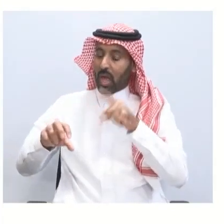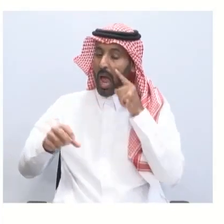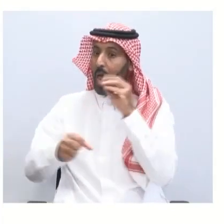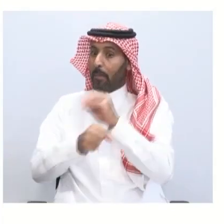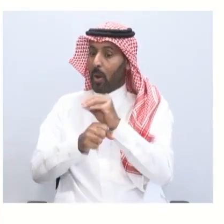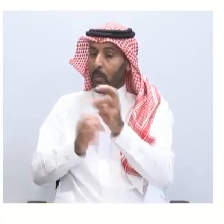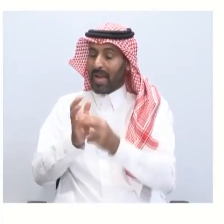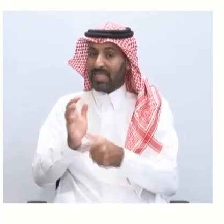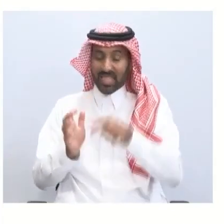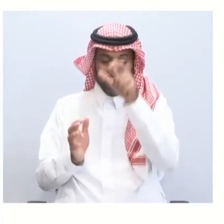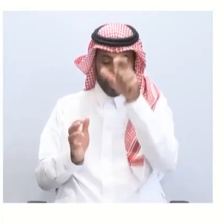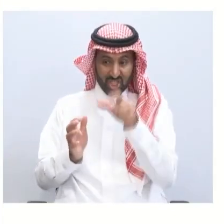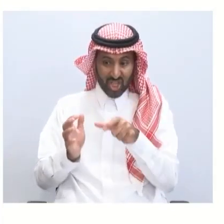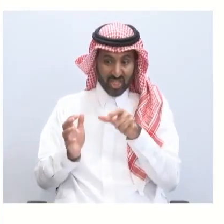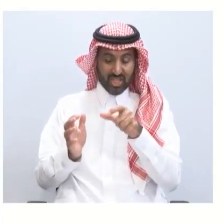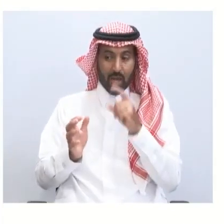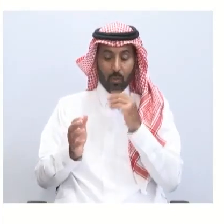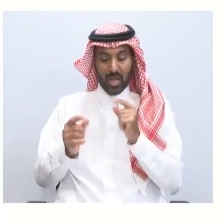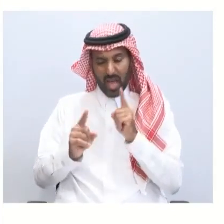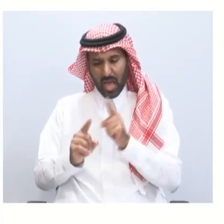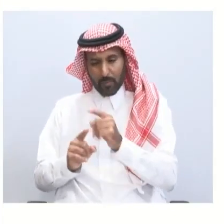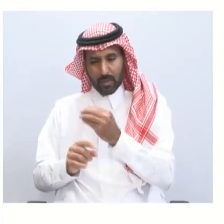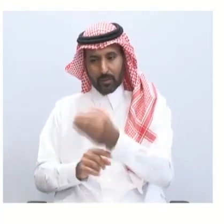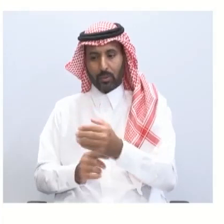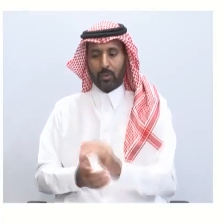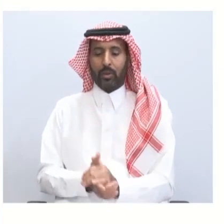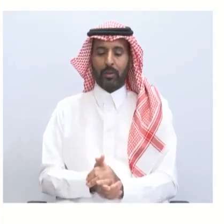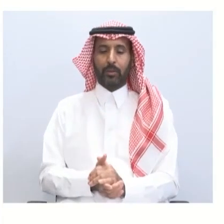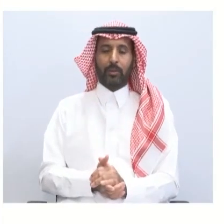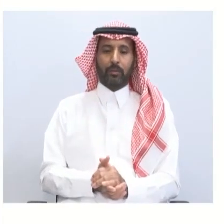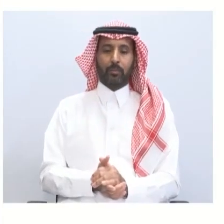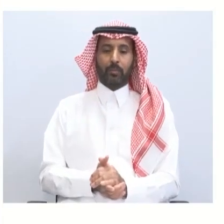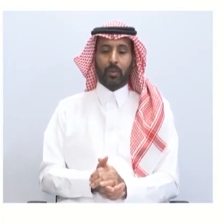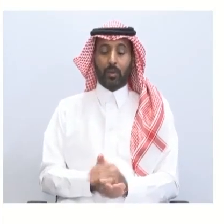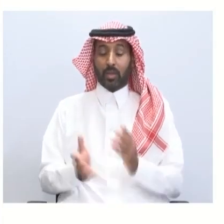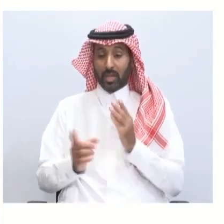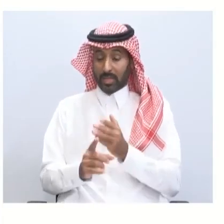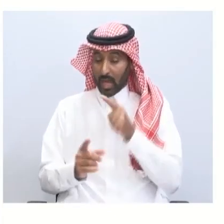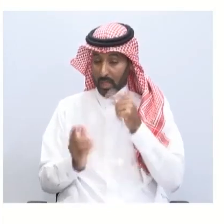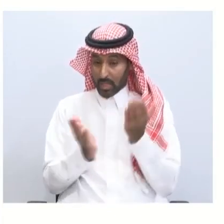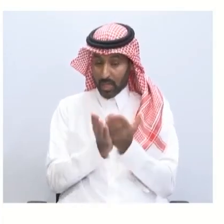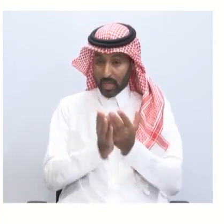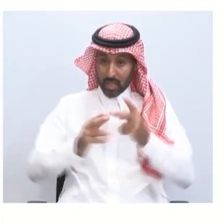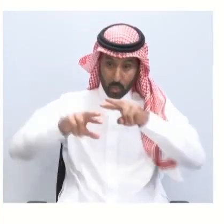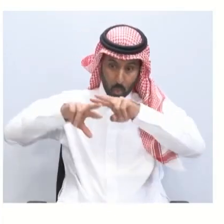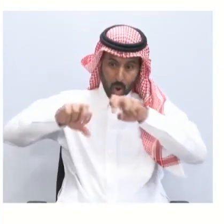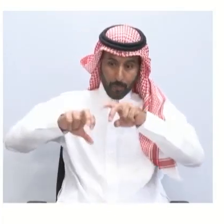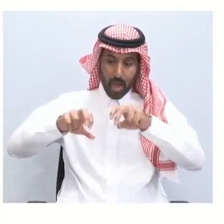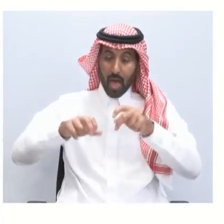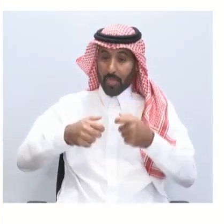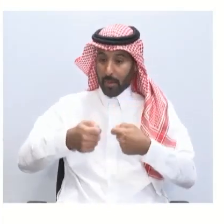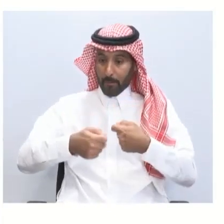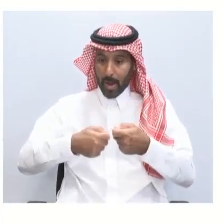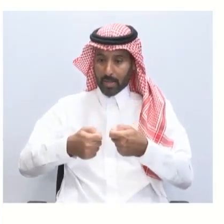المعلومات الشخصيه والى اي مدى يتم ذلك اتجهت الدراسات والابحاث الماليه